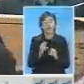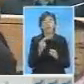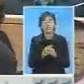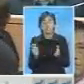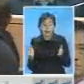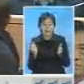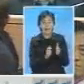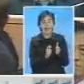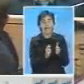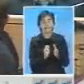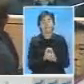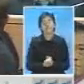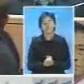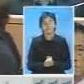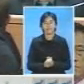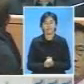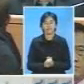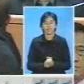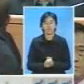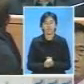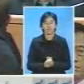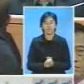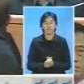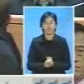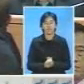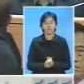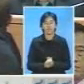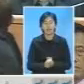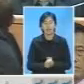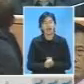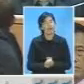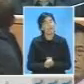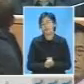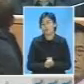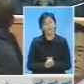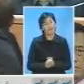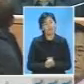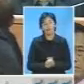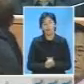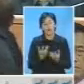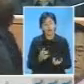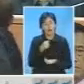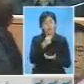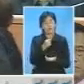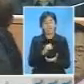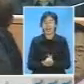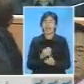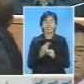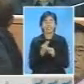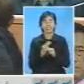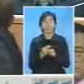แปะครับอีกฝ่ายหนึ่งครับก็เอาไปลงสาดเสียเสถียรบอกว่าท่านเอาของไปแล้วไปติดชื่อเอาไปแจ